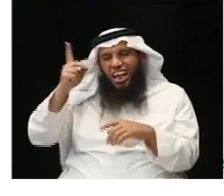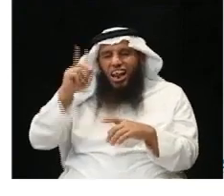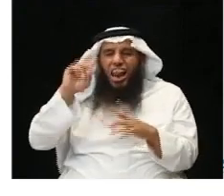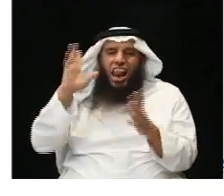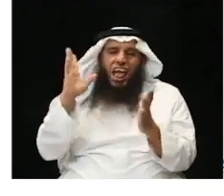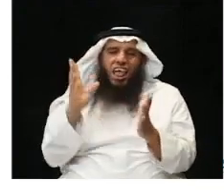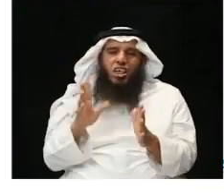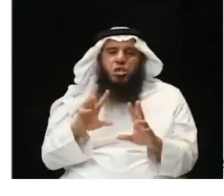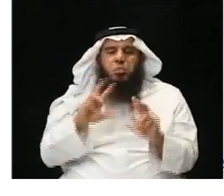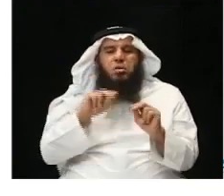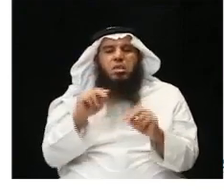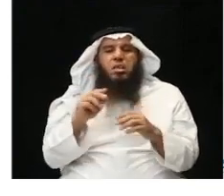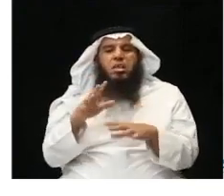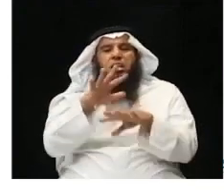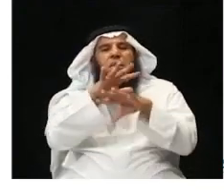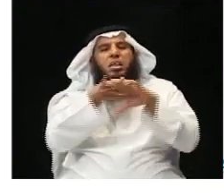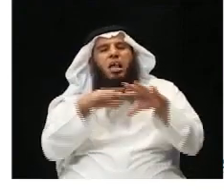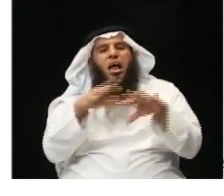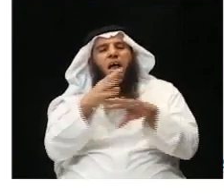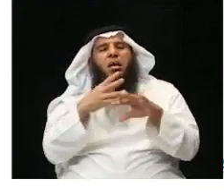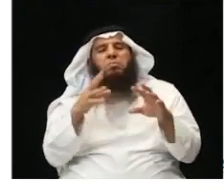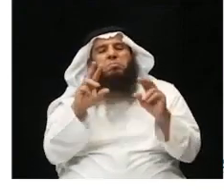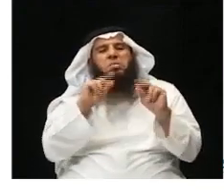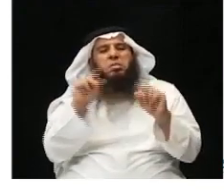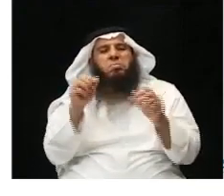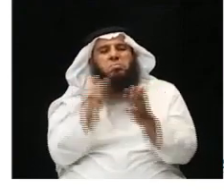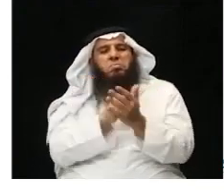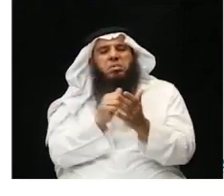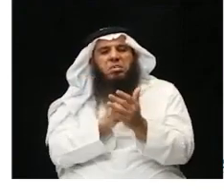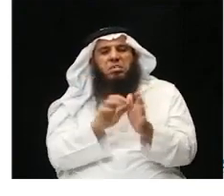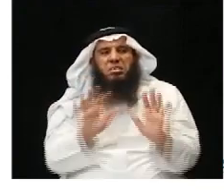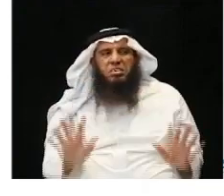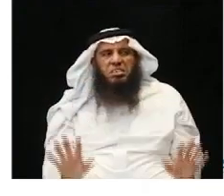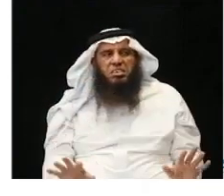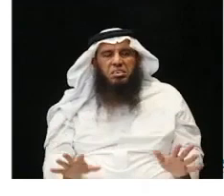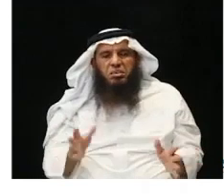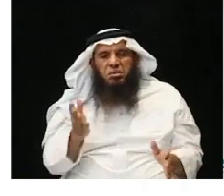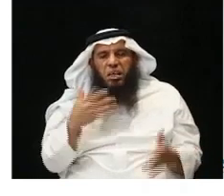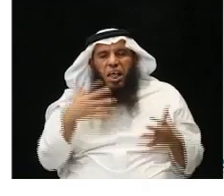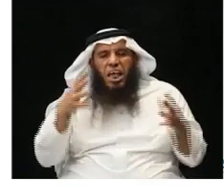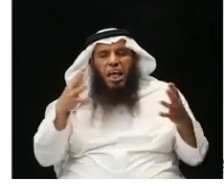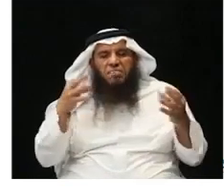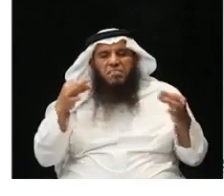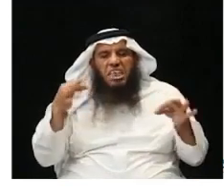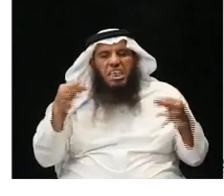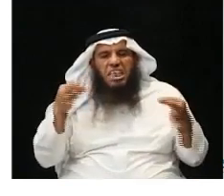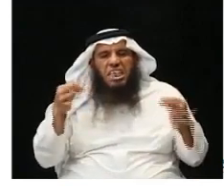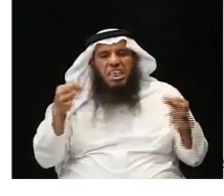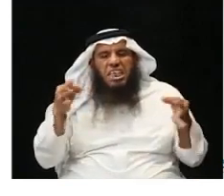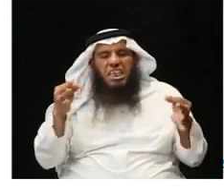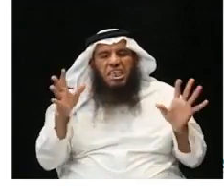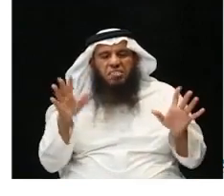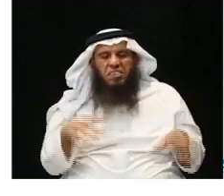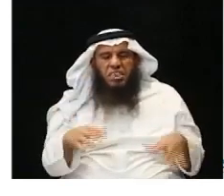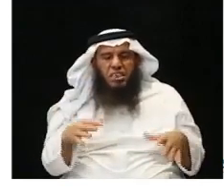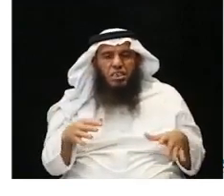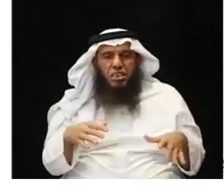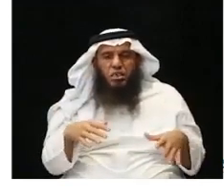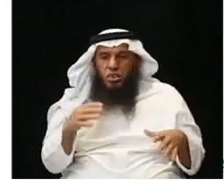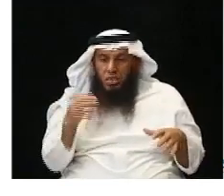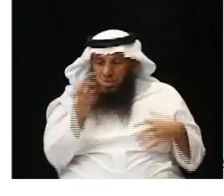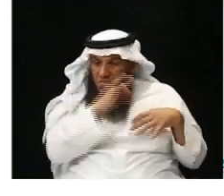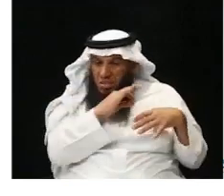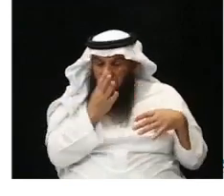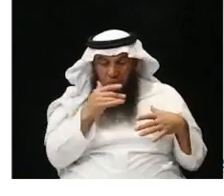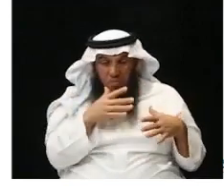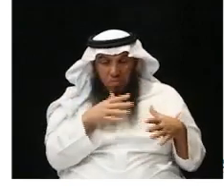الشخص يأوي إلى بيت من العنكبوت لا في، هو هش ورقيق لا ينفع